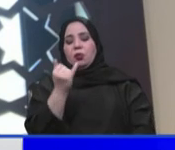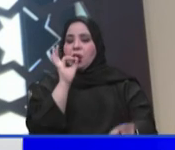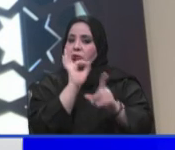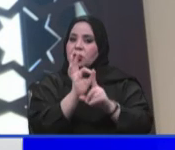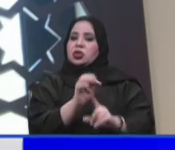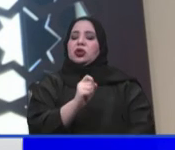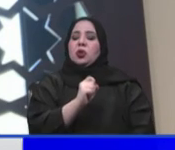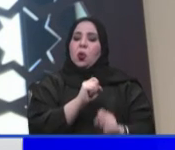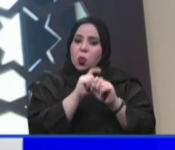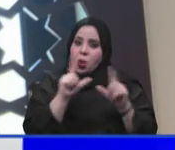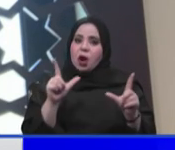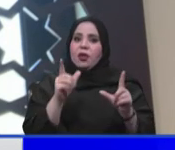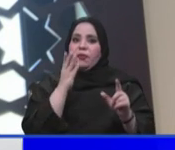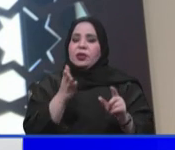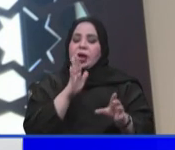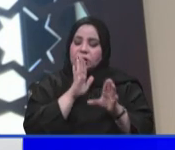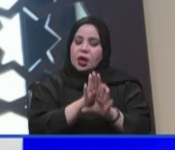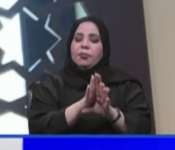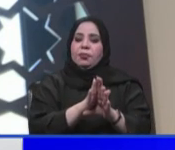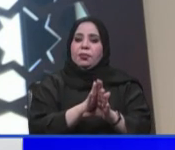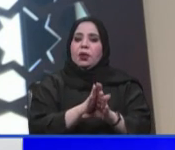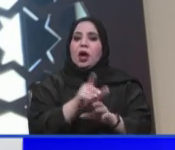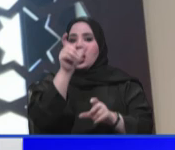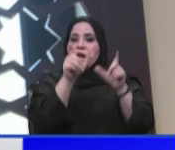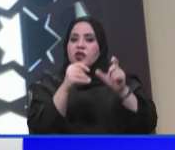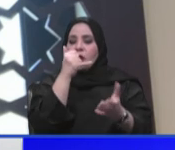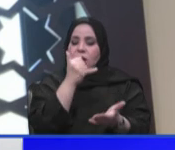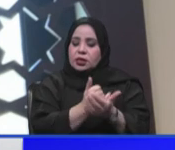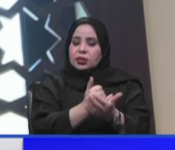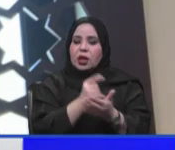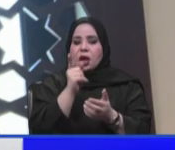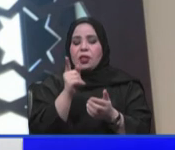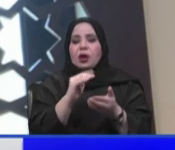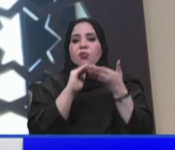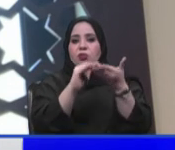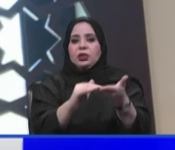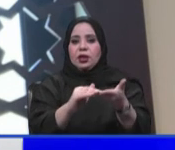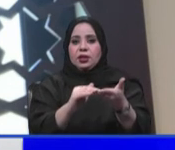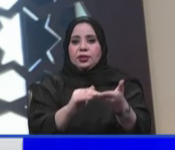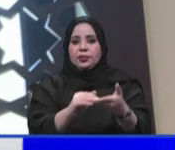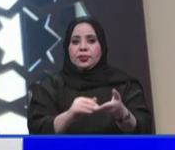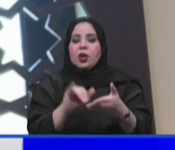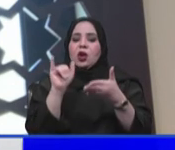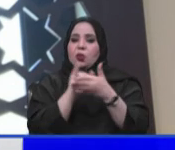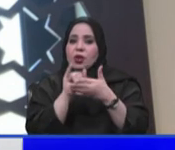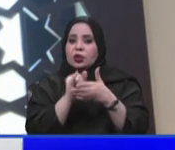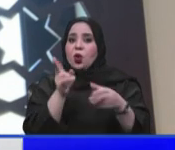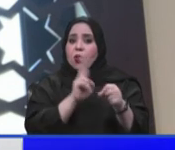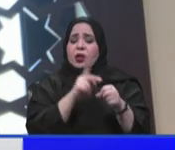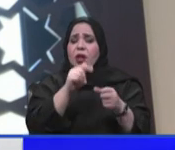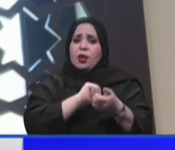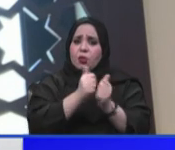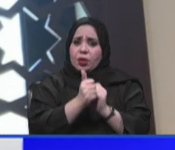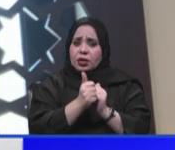هي دائما تزرع رواد أعمال وتجار صغار جدد في أسواق الخليجية. طبعاً كل هذه المبادرات